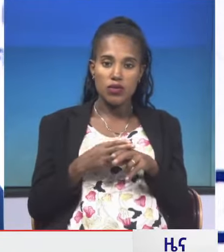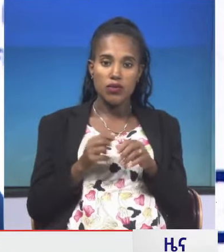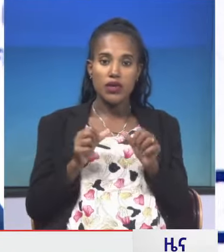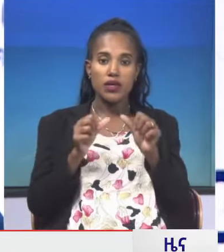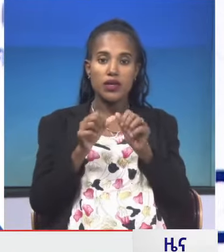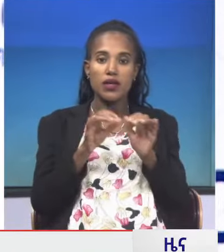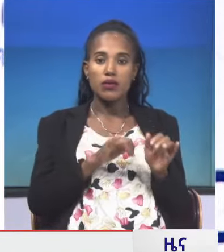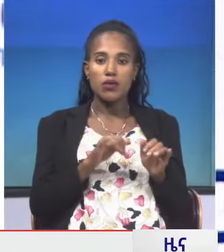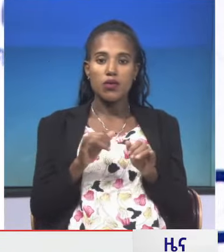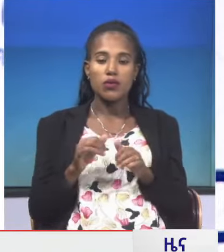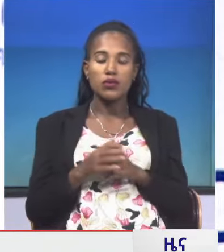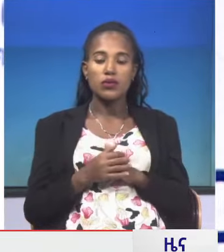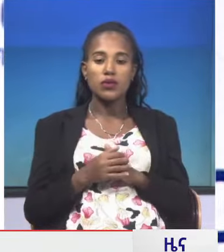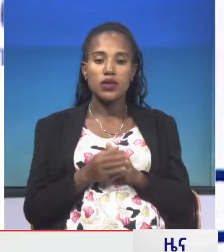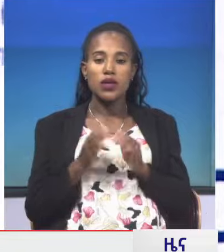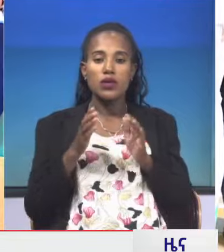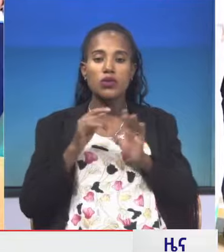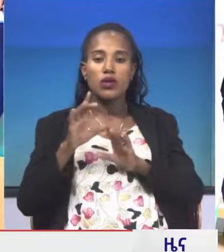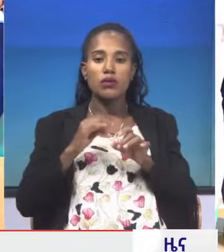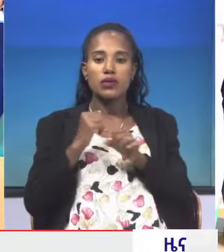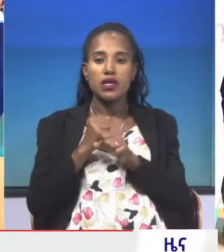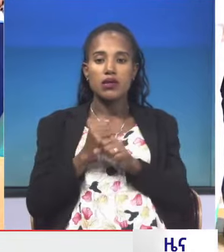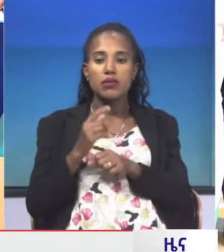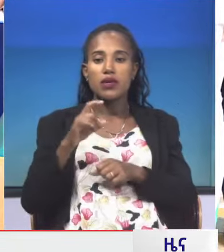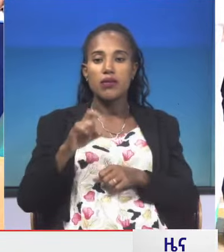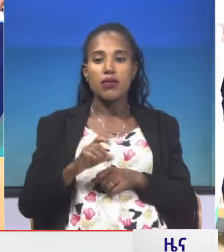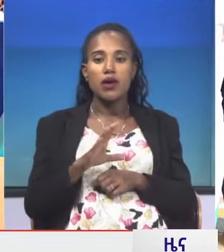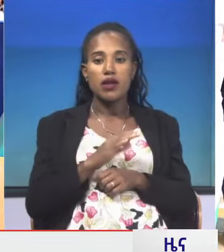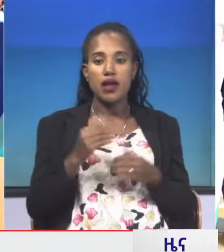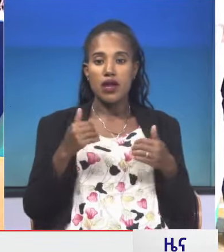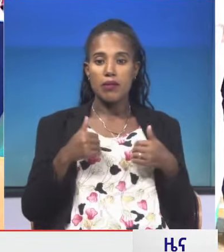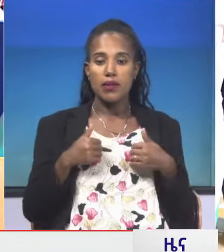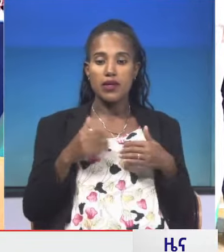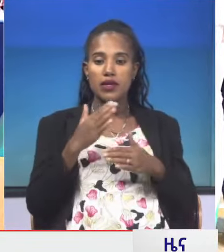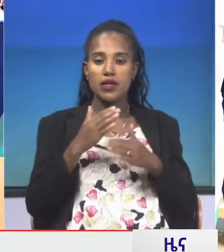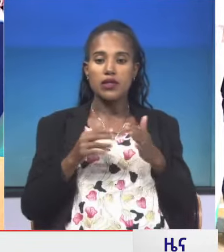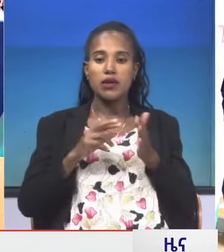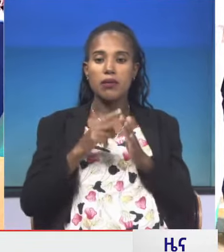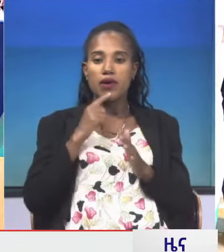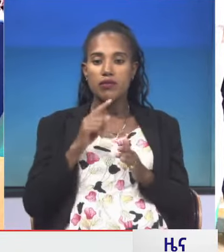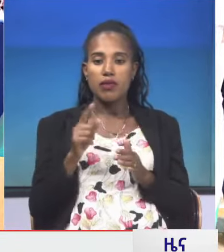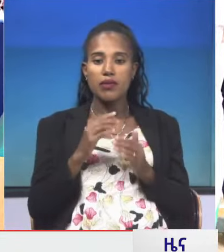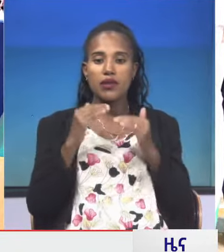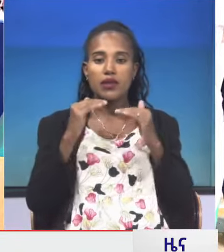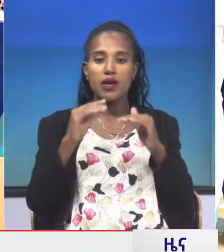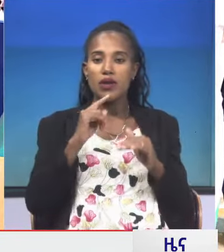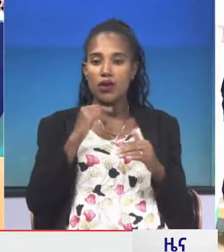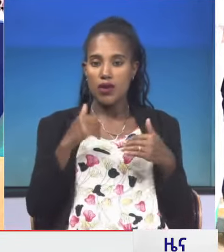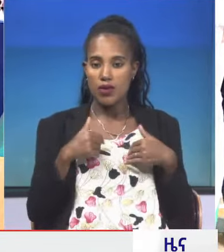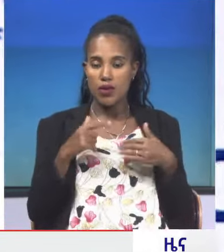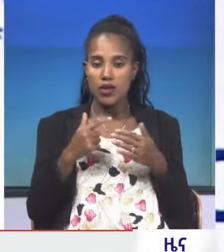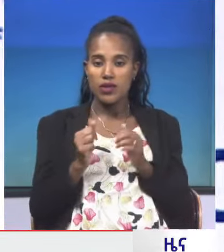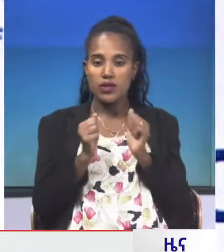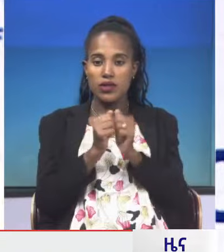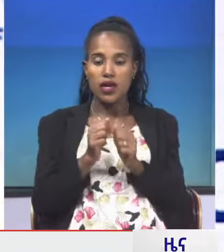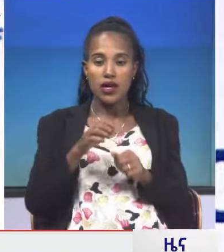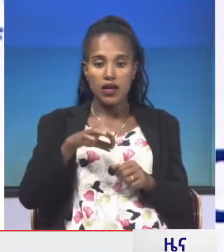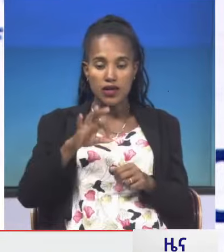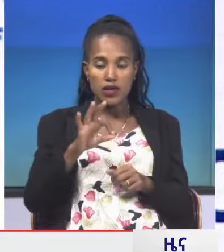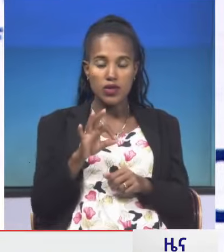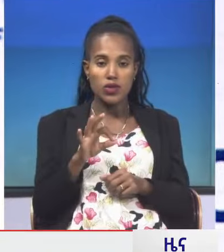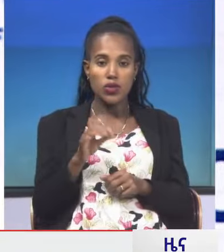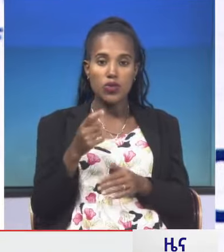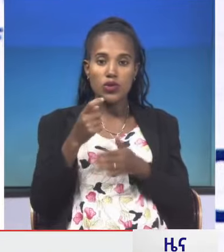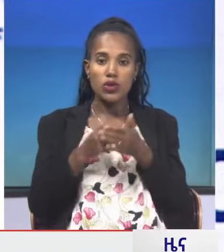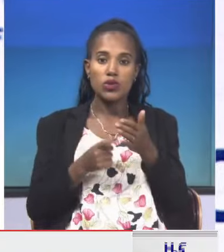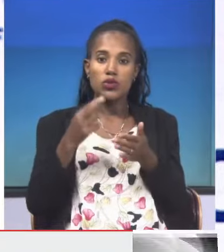በቀጣይ ደግሞ ትኩረት አድርገን መስራት የሚገባና ኢቨን ያለበትን ደረጃ ማለት ነው፣ በምን ያህል ደረጃ ነው ያለው። እዚህ ጋር ያገኘናቸው